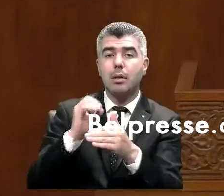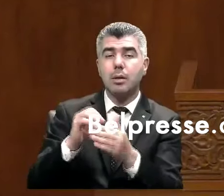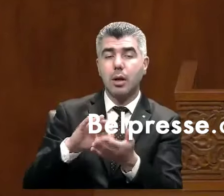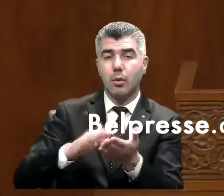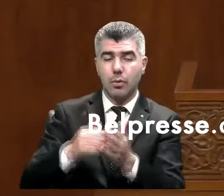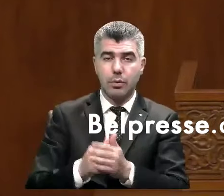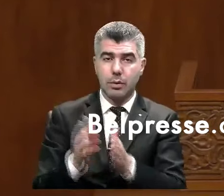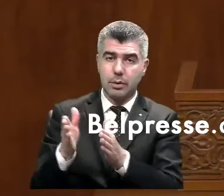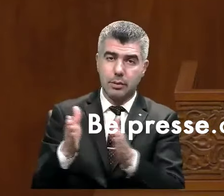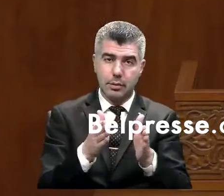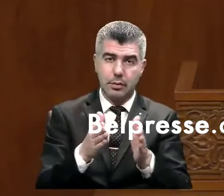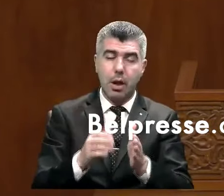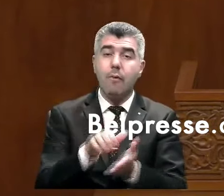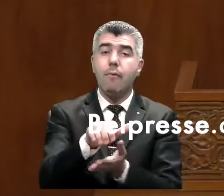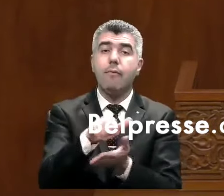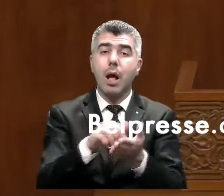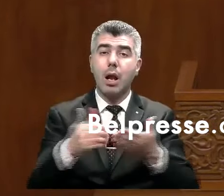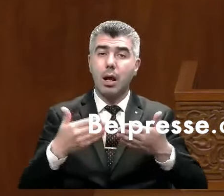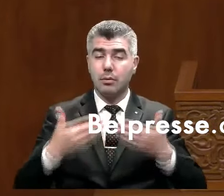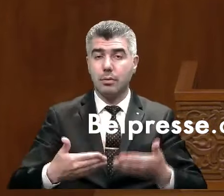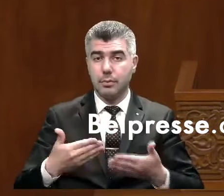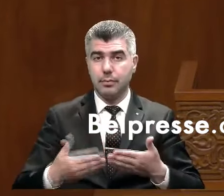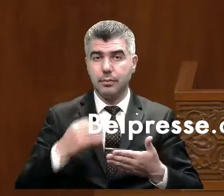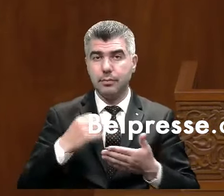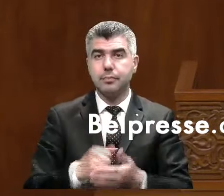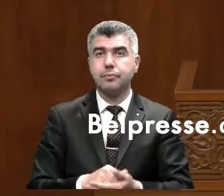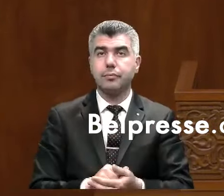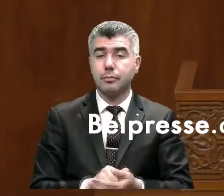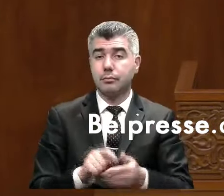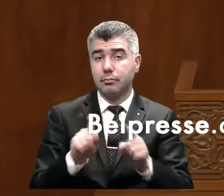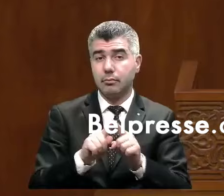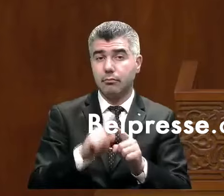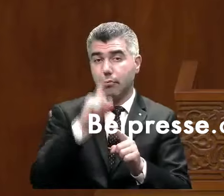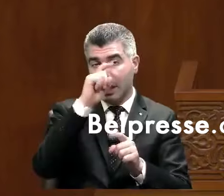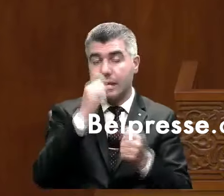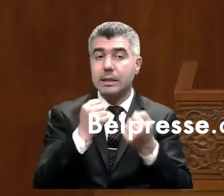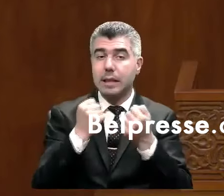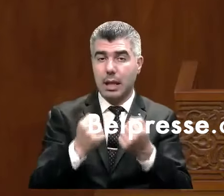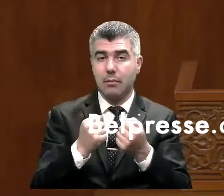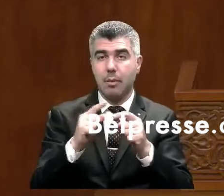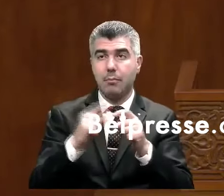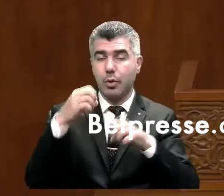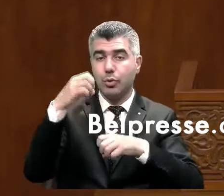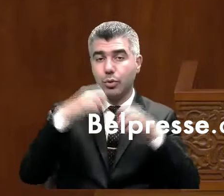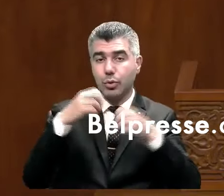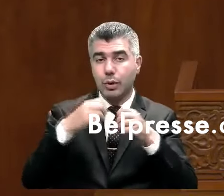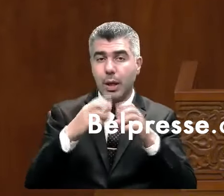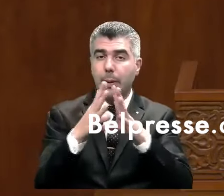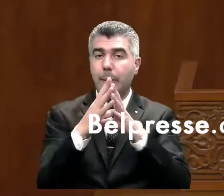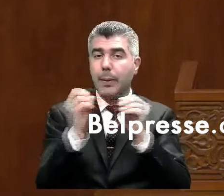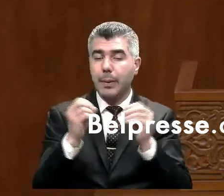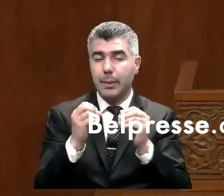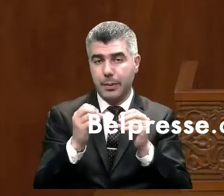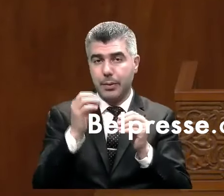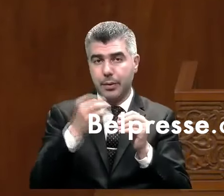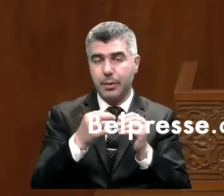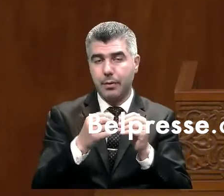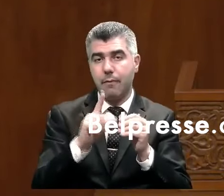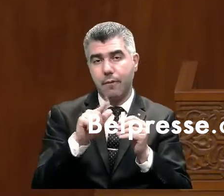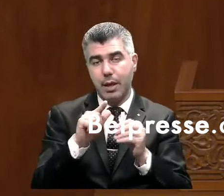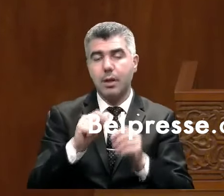الفلاحي الحالي كيمر الموسم طبعا في ظرفيه جفاف حاد يعني ظرفيه باقيه صعبه